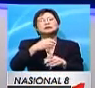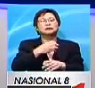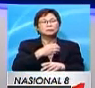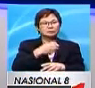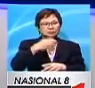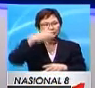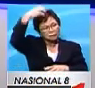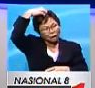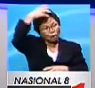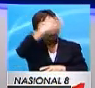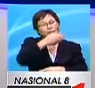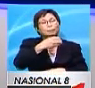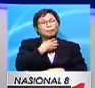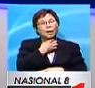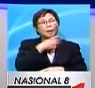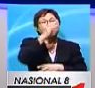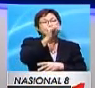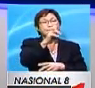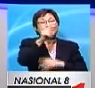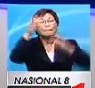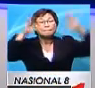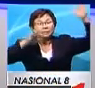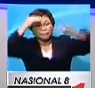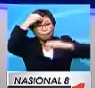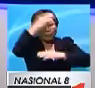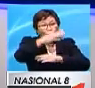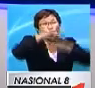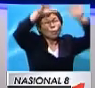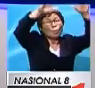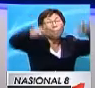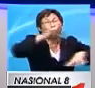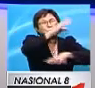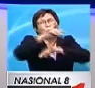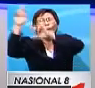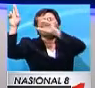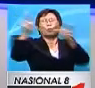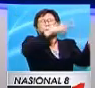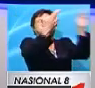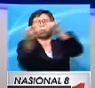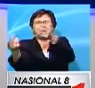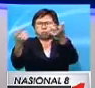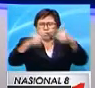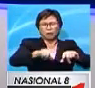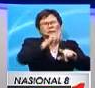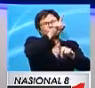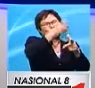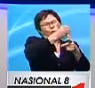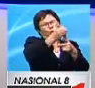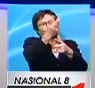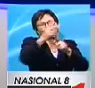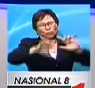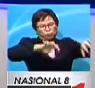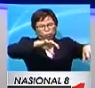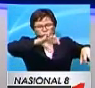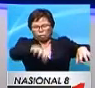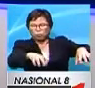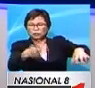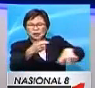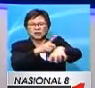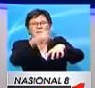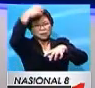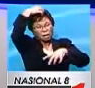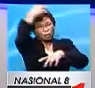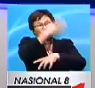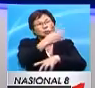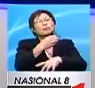nasional Med Malaysia dalam satu kenyataan memaklumkan hujan dan ribut petir juga dijangka melanda satu dua tempat di kawasan pedalaman Selangor dan